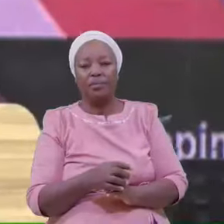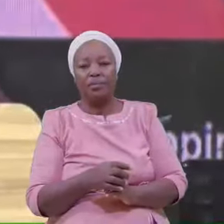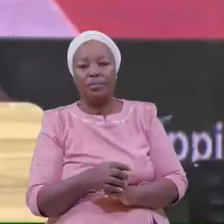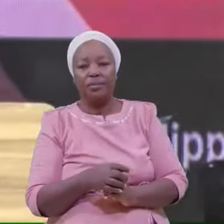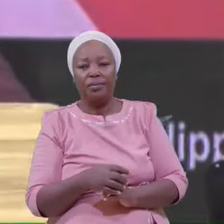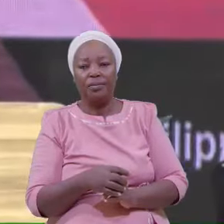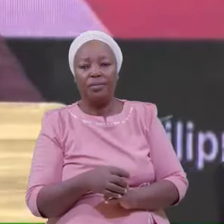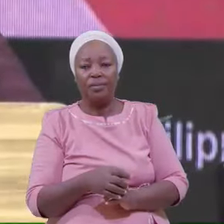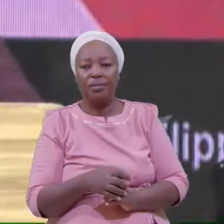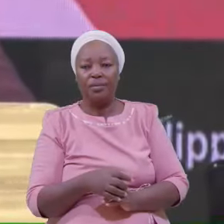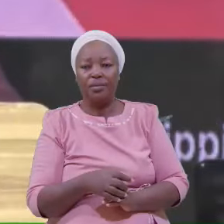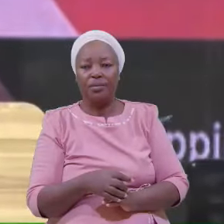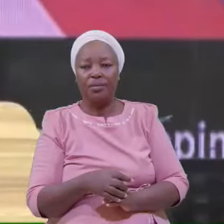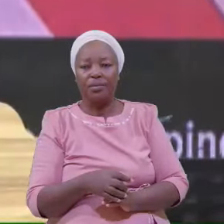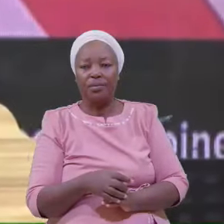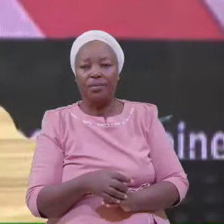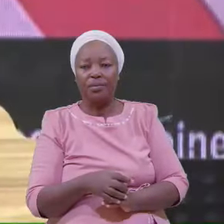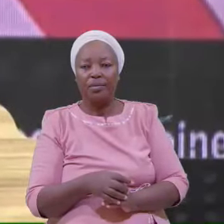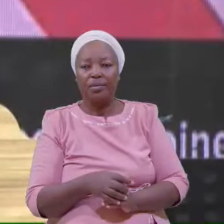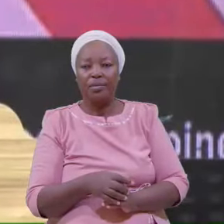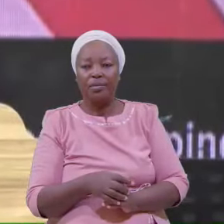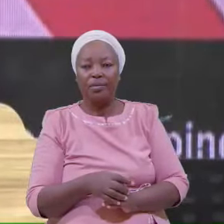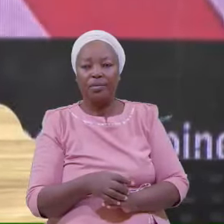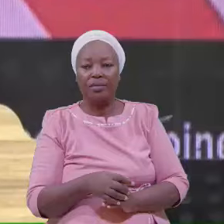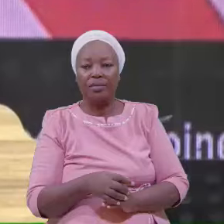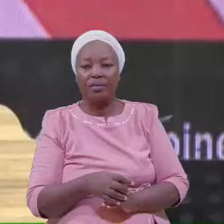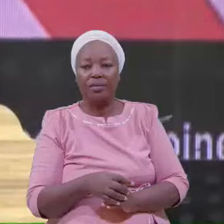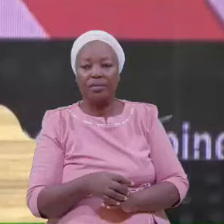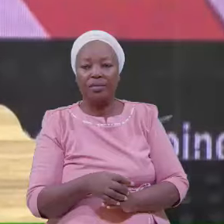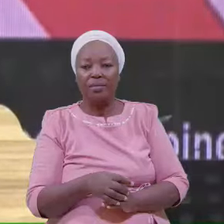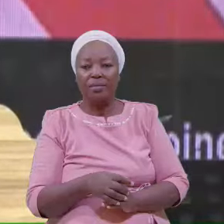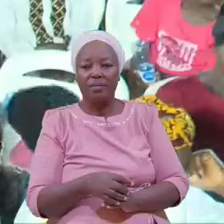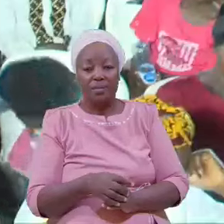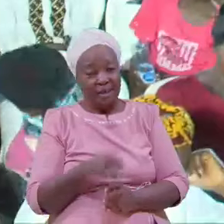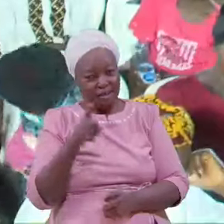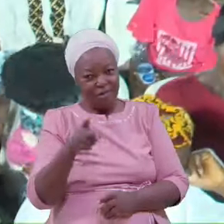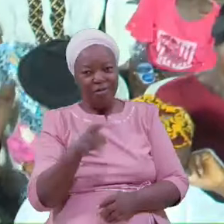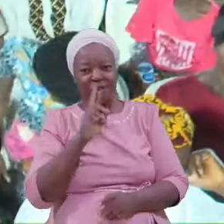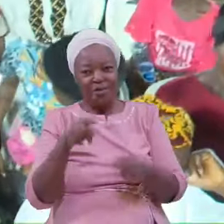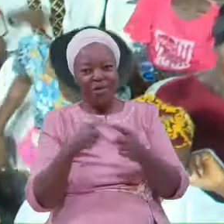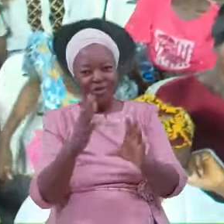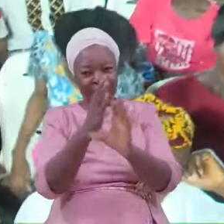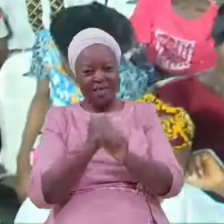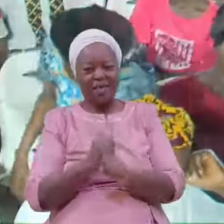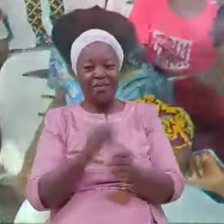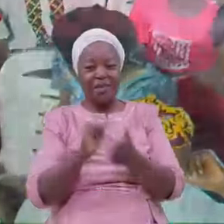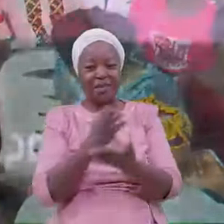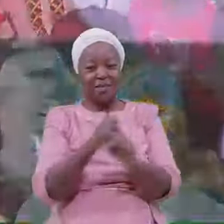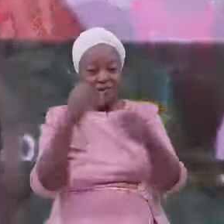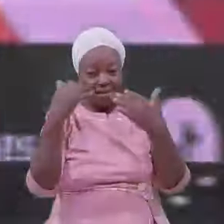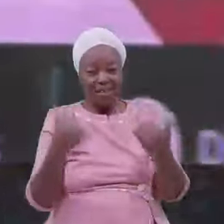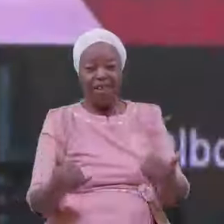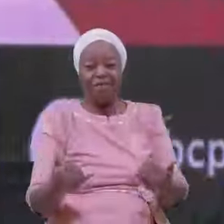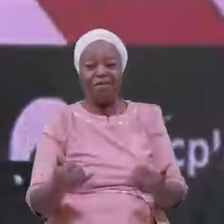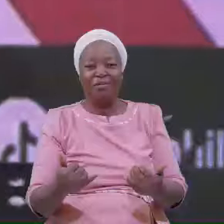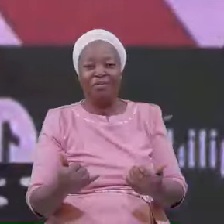ngayon. Ang kaligtasan ay tatanggapin mo. You are going to receive it now. Tatanggapin mo ito ngayon din.